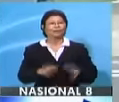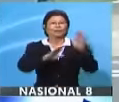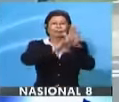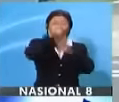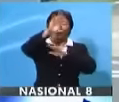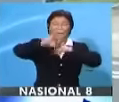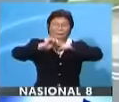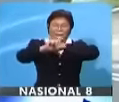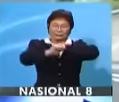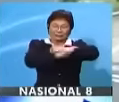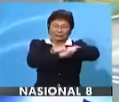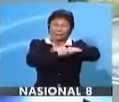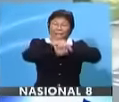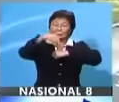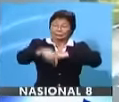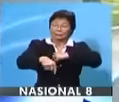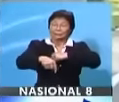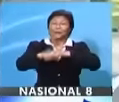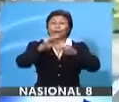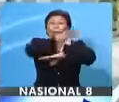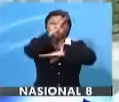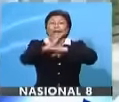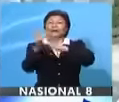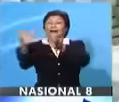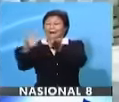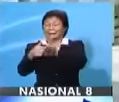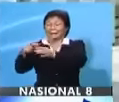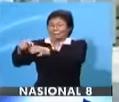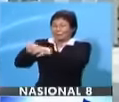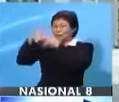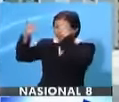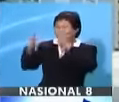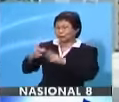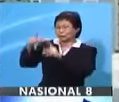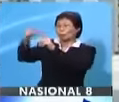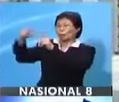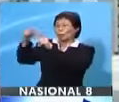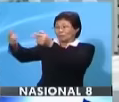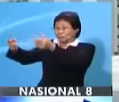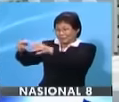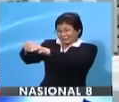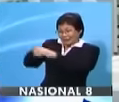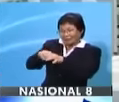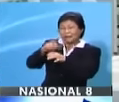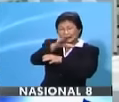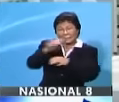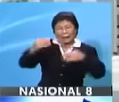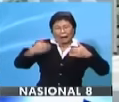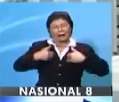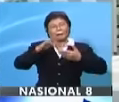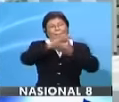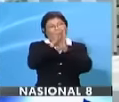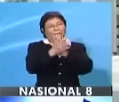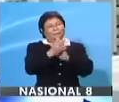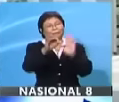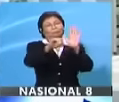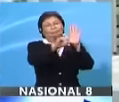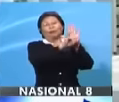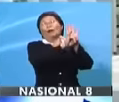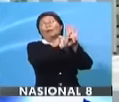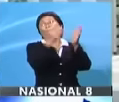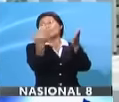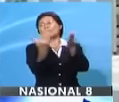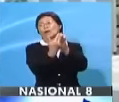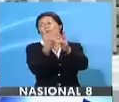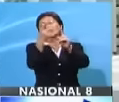Pembangunan Taman Rekreasi Bukit Lagi ini bukan saja mampu menarik kedatangan pelancong dari dalam dan luar negara, malah ia juga akan menjadi identiti baru